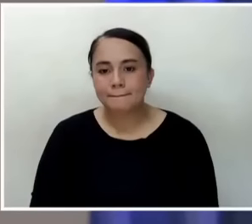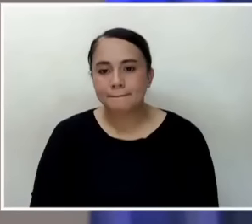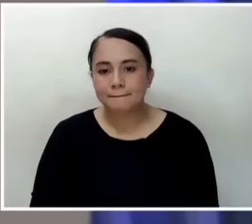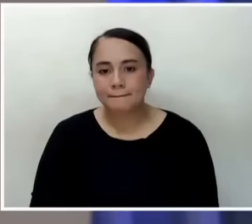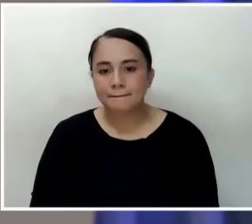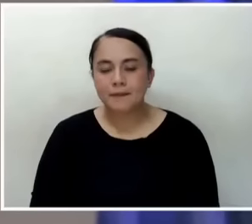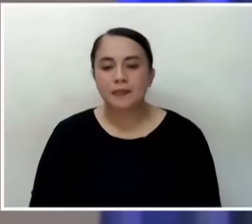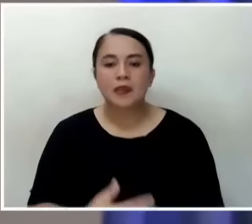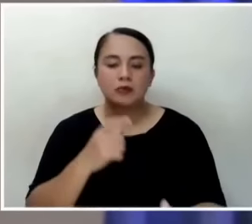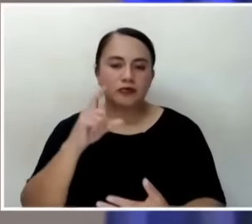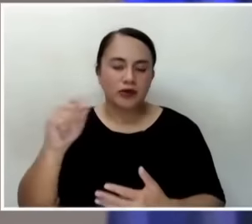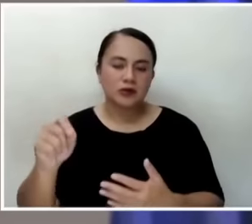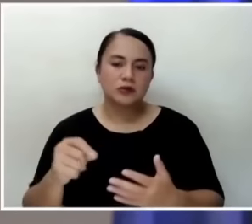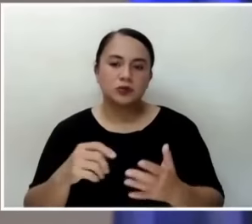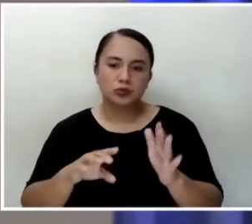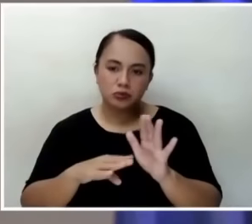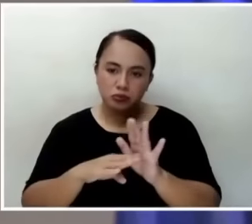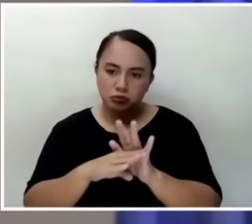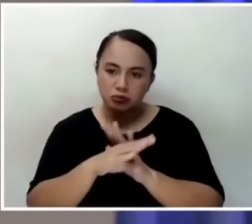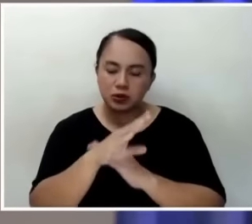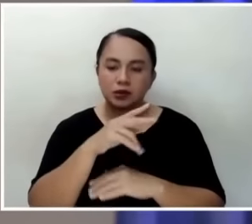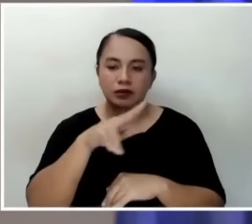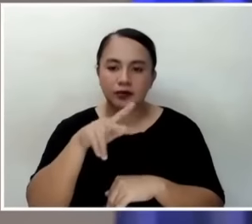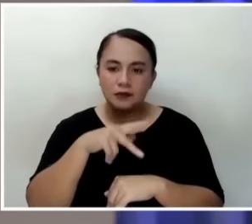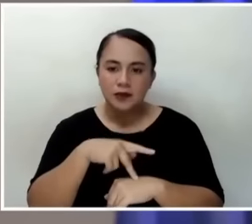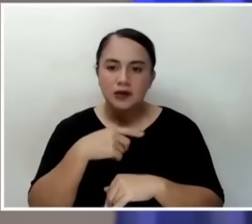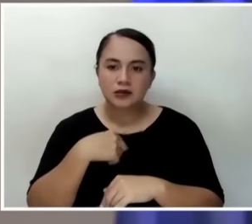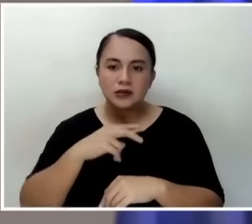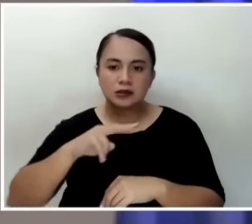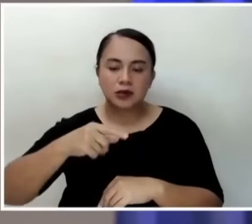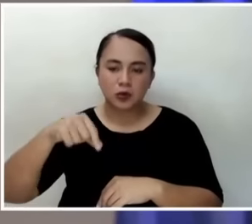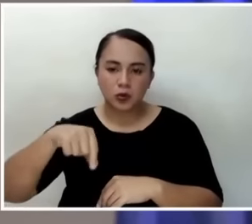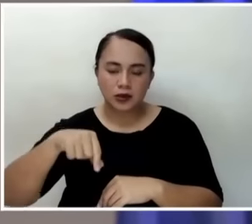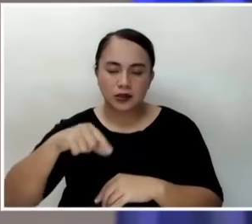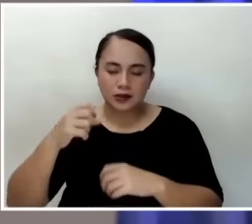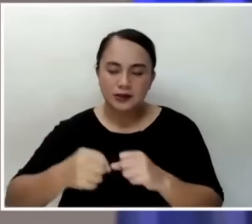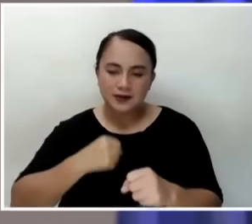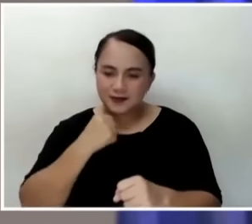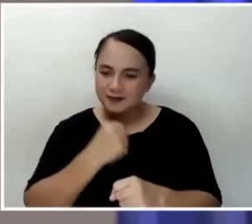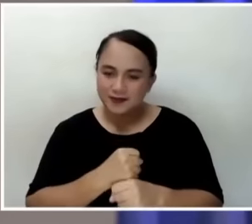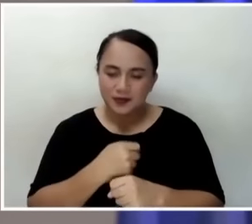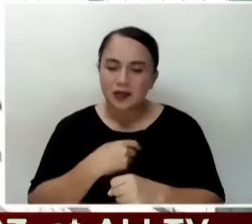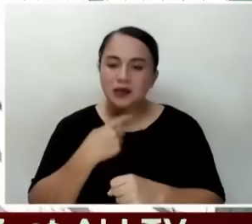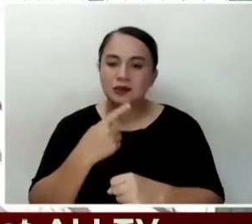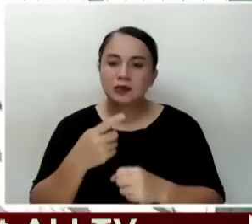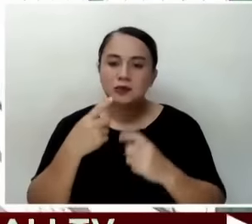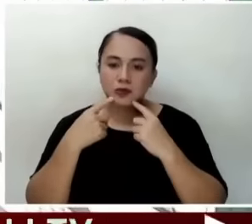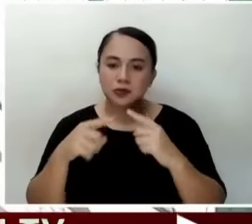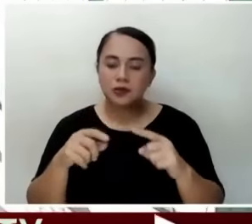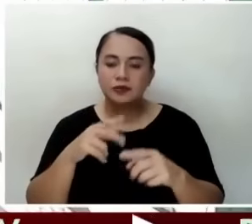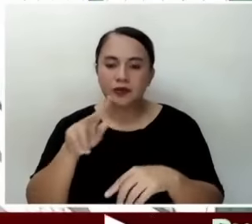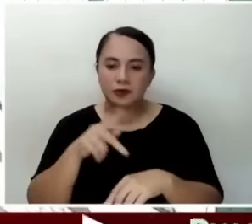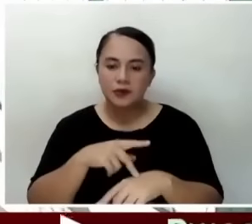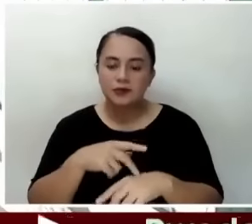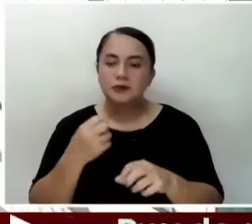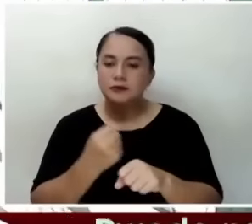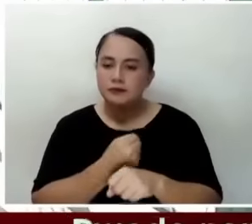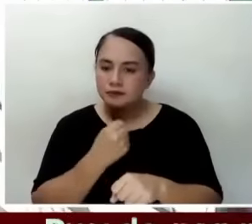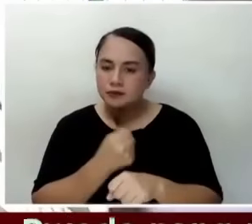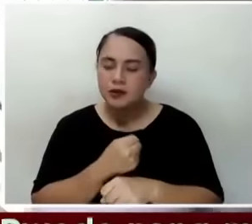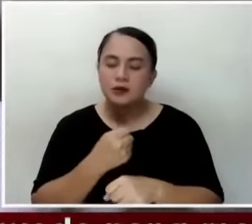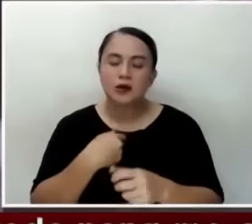Bumilis ang paglago ng ekonomiya ng Pilipinas sa 2nd quarter ng taon. Batay sa ulat ng Philippine Statistics Authority,